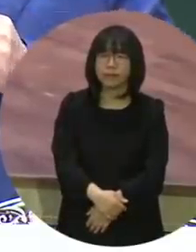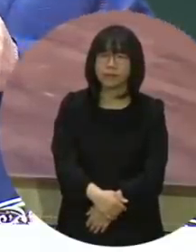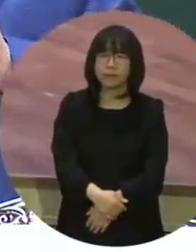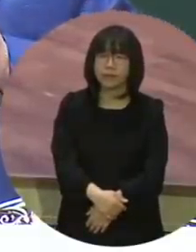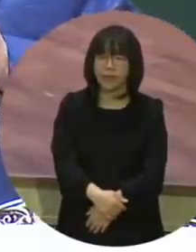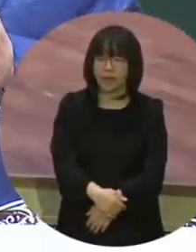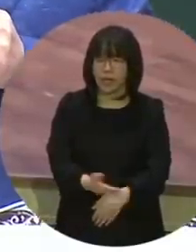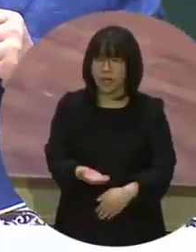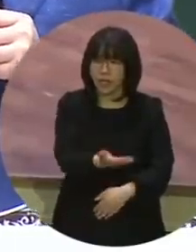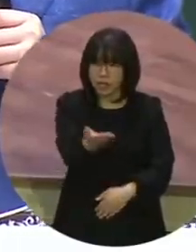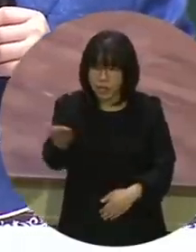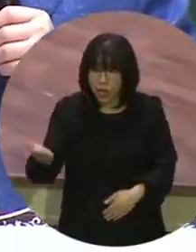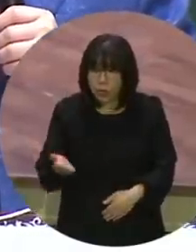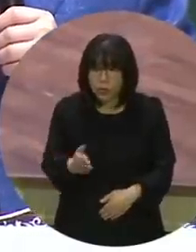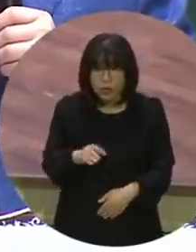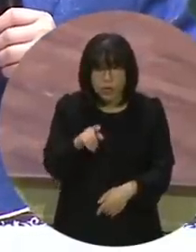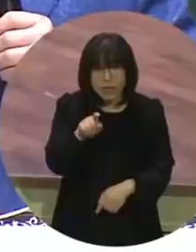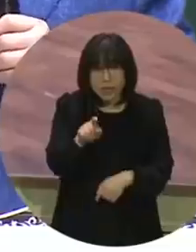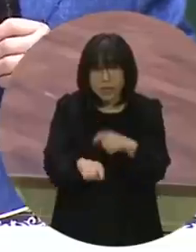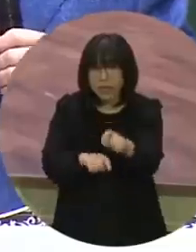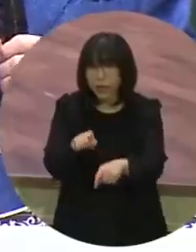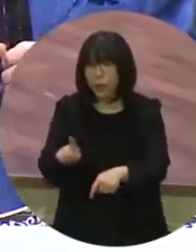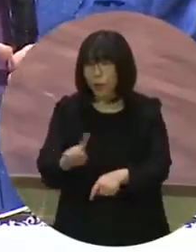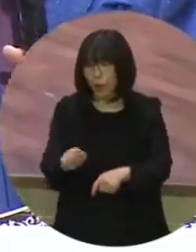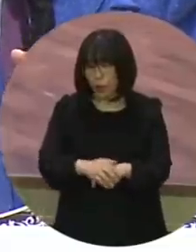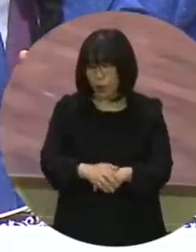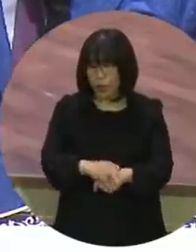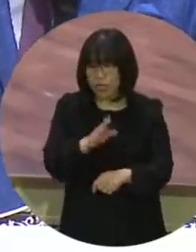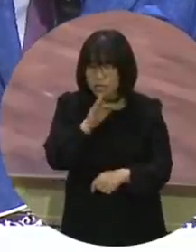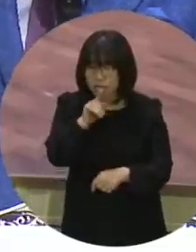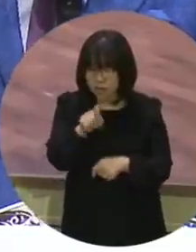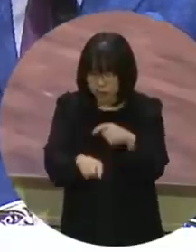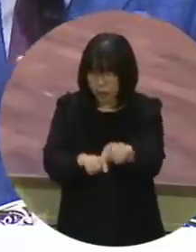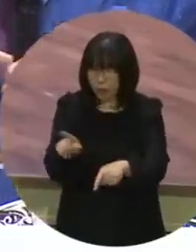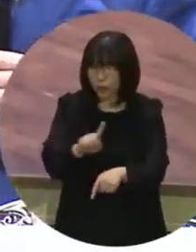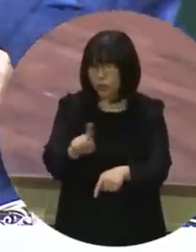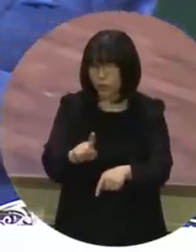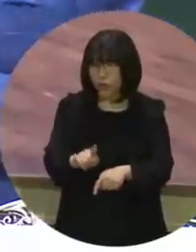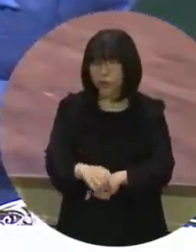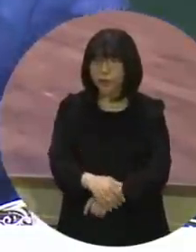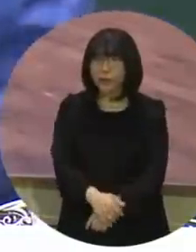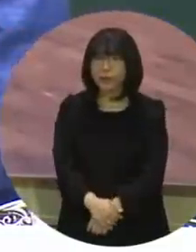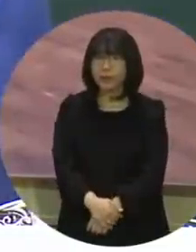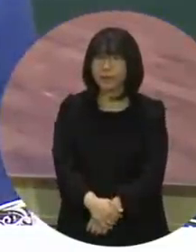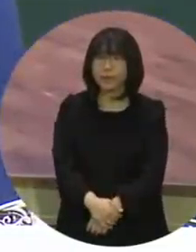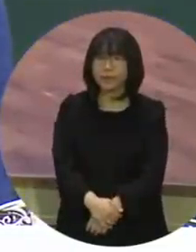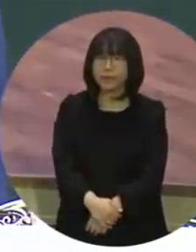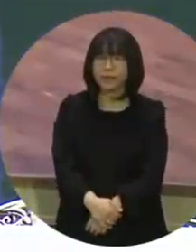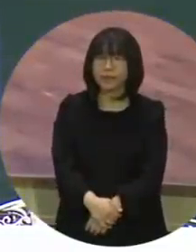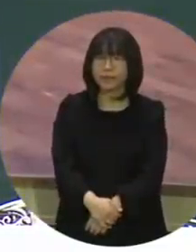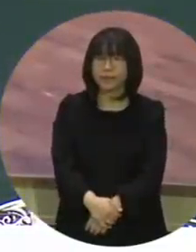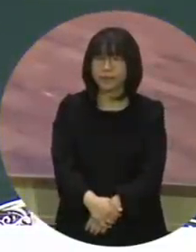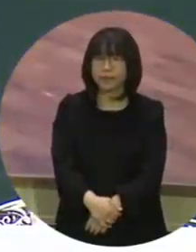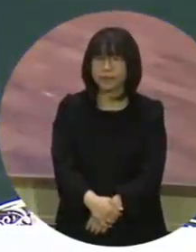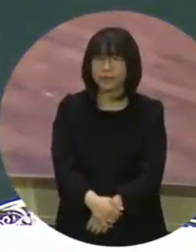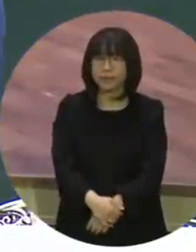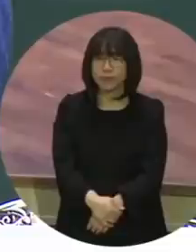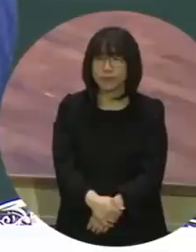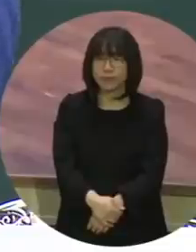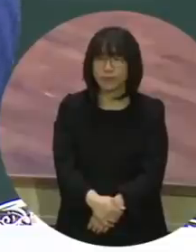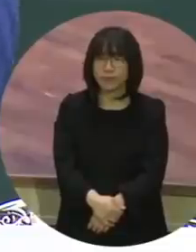뭘 실천, 내가 뭘 실천할 것이냐? 프랙티스. 실천, 실현해야 되는데, 예수